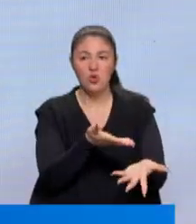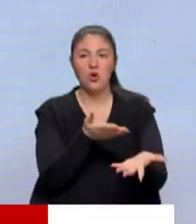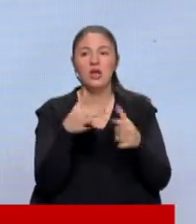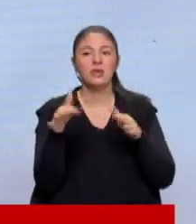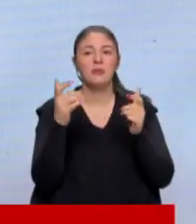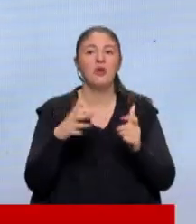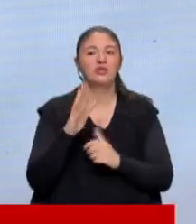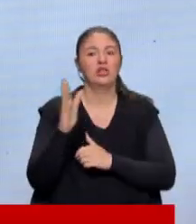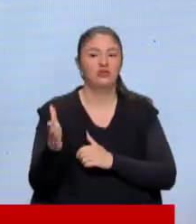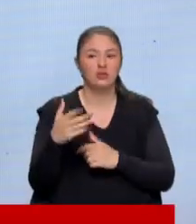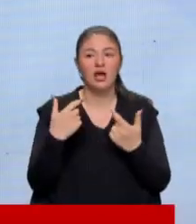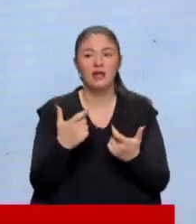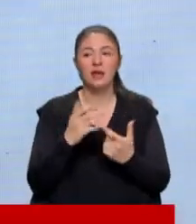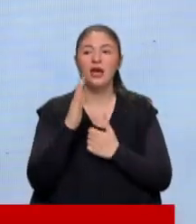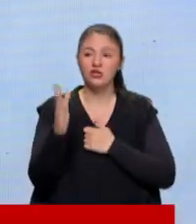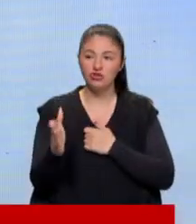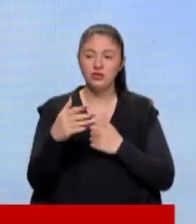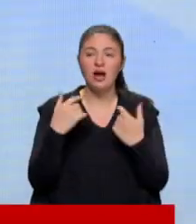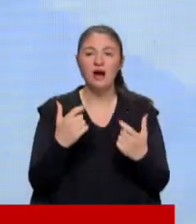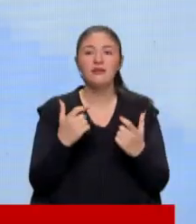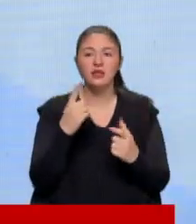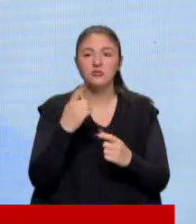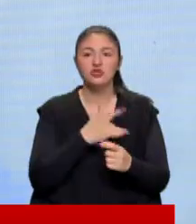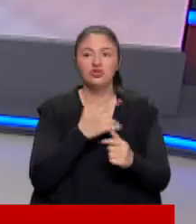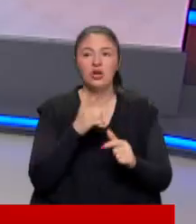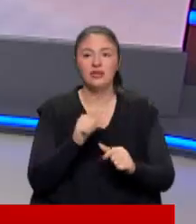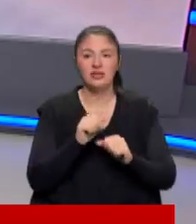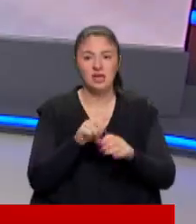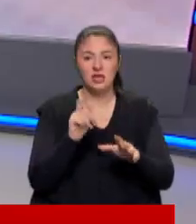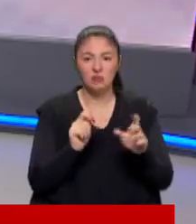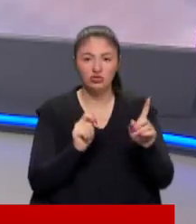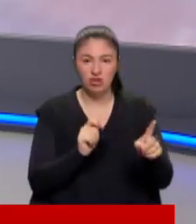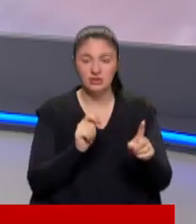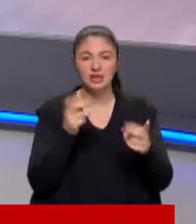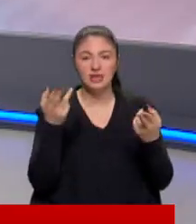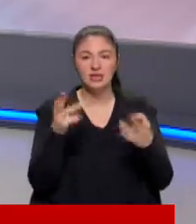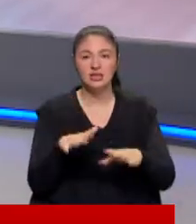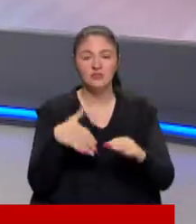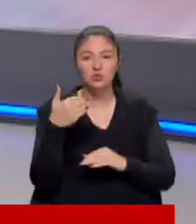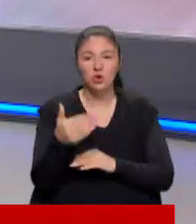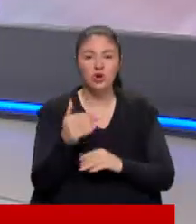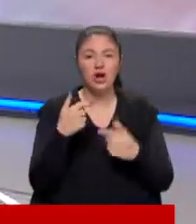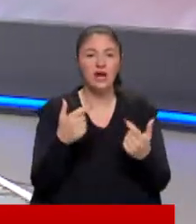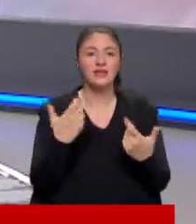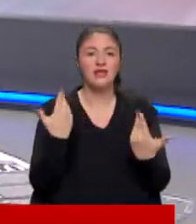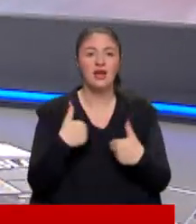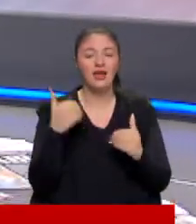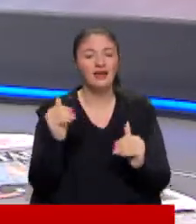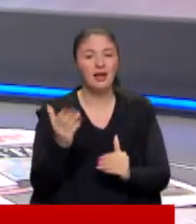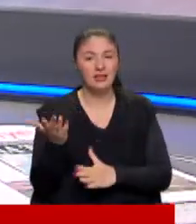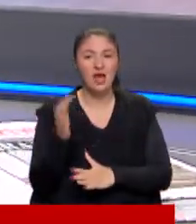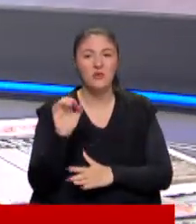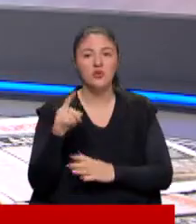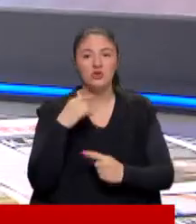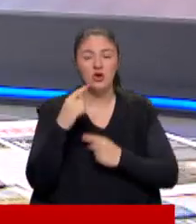Deprem bölgesine gideceğiz. Hatay'a gideceğiz. Hatay'dan bir canlı yayın gerçekleştireceğiz. Yıkımın ardından Hatay ne durumda?